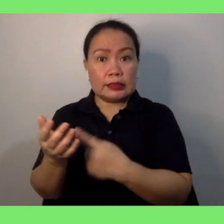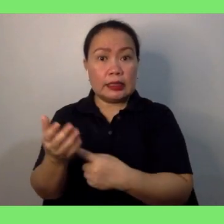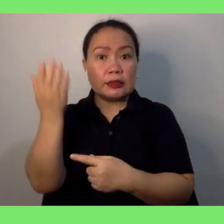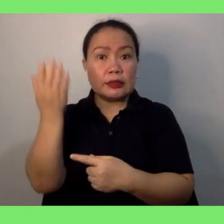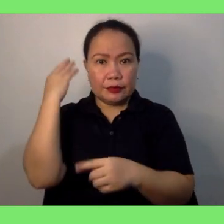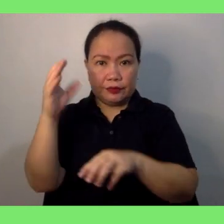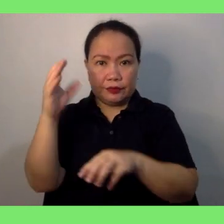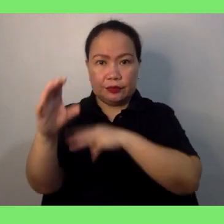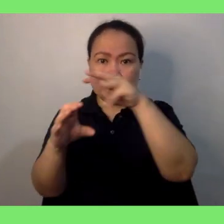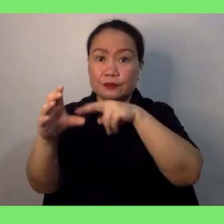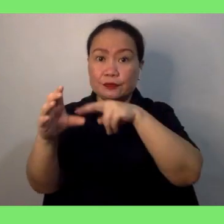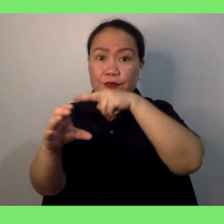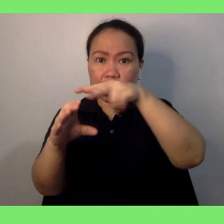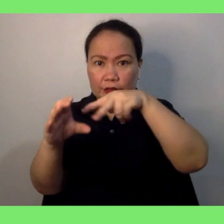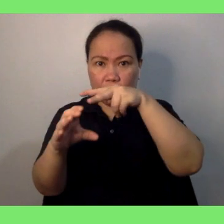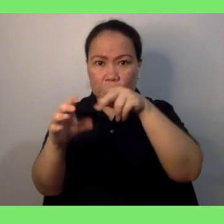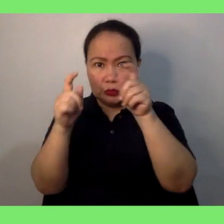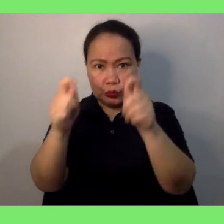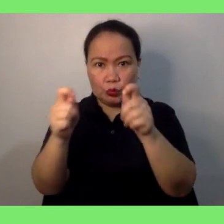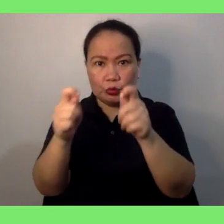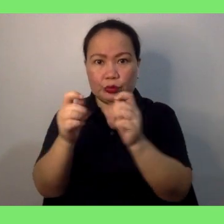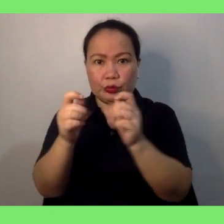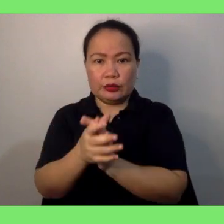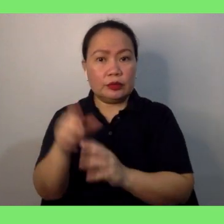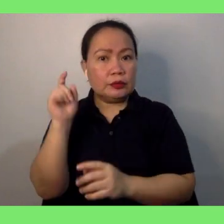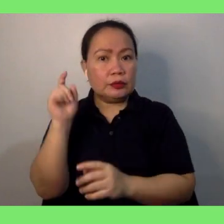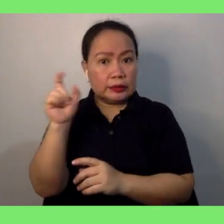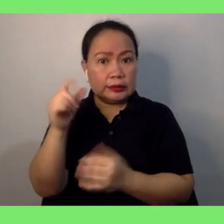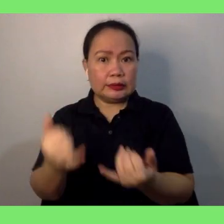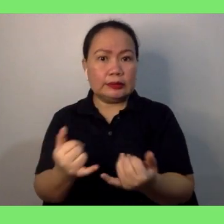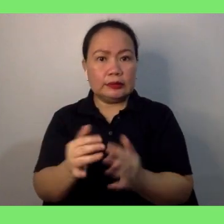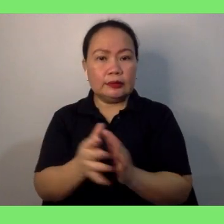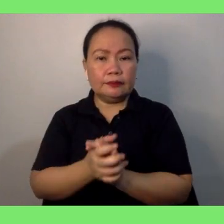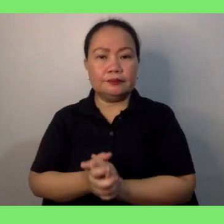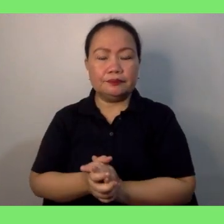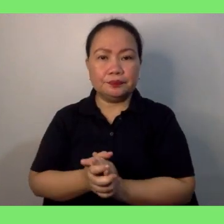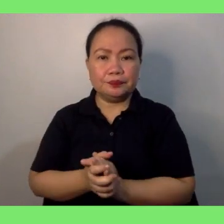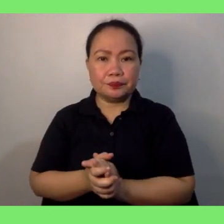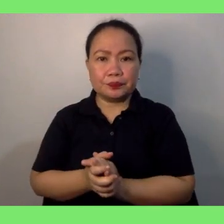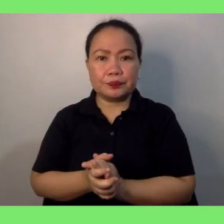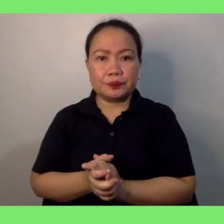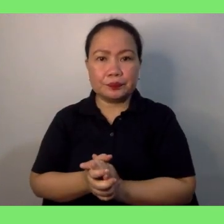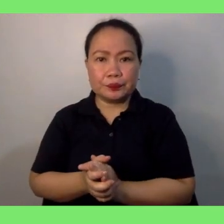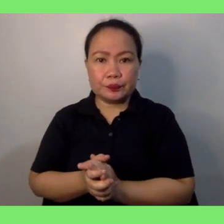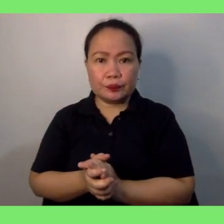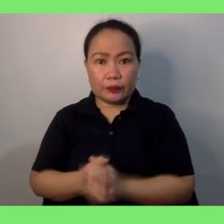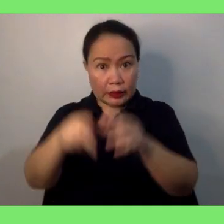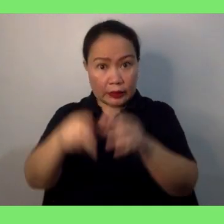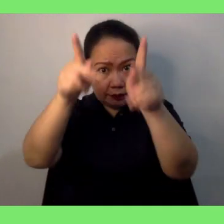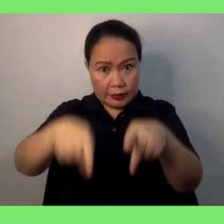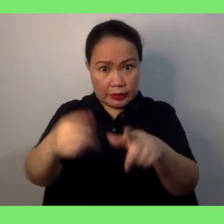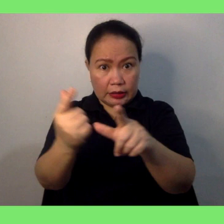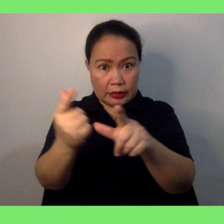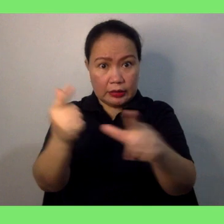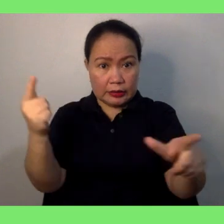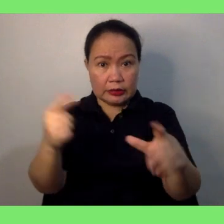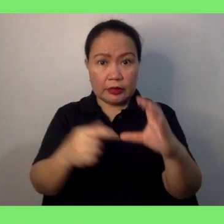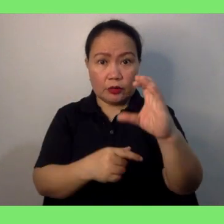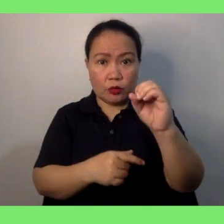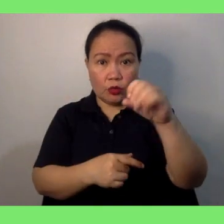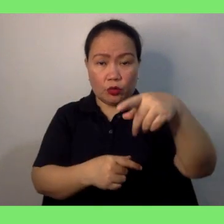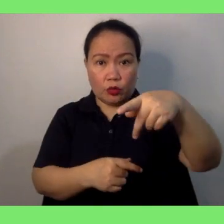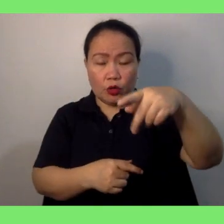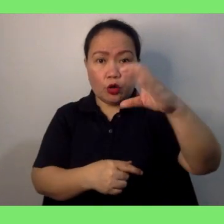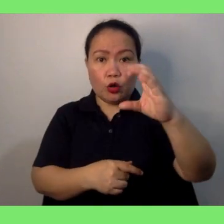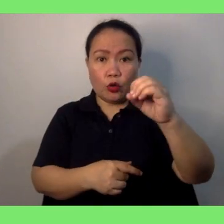at transversal. So, bibilisan lang po natin itong part na to. So, parallel lines are coplanar lines that